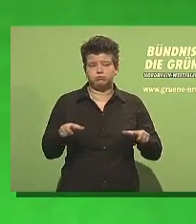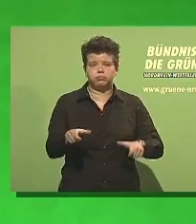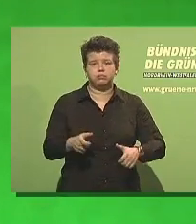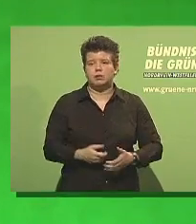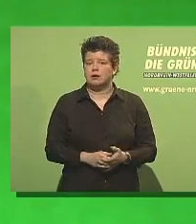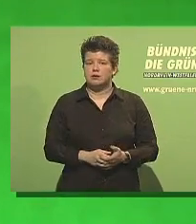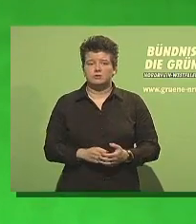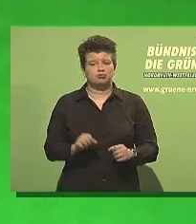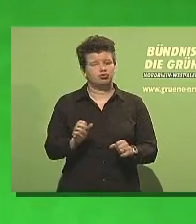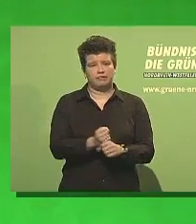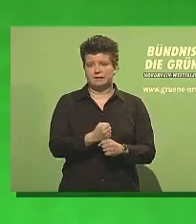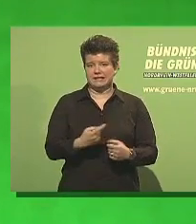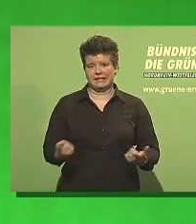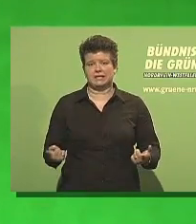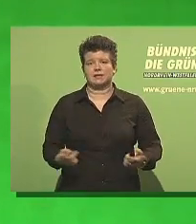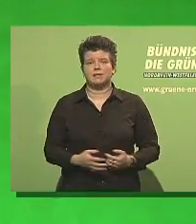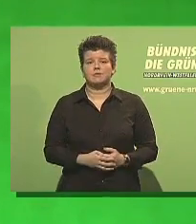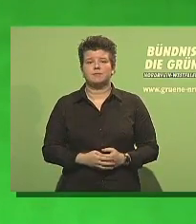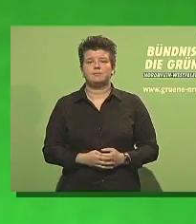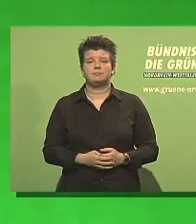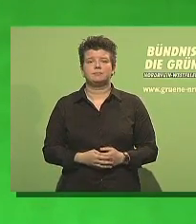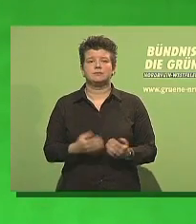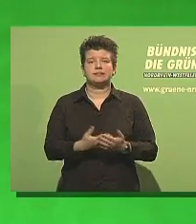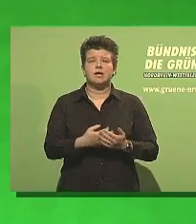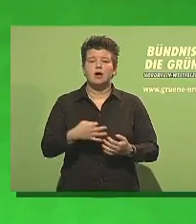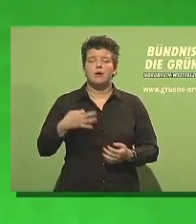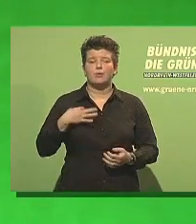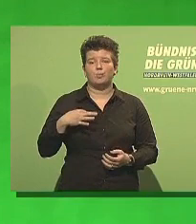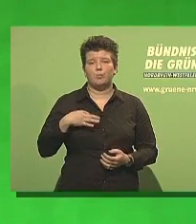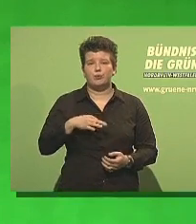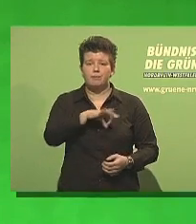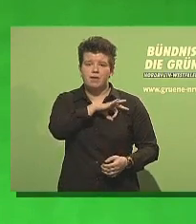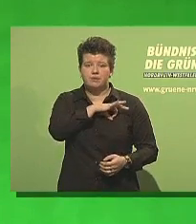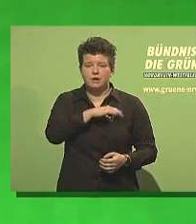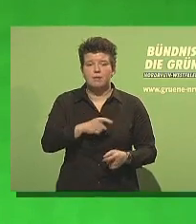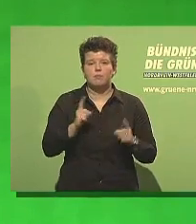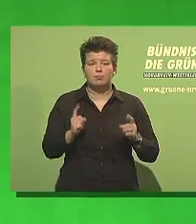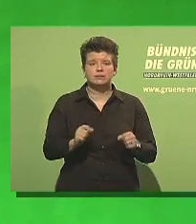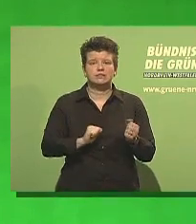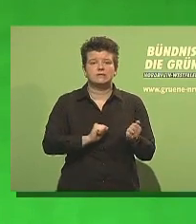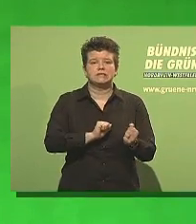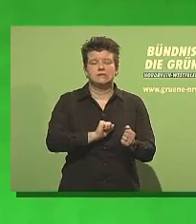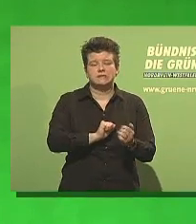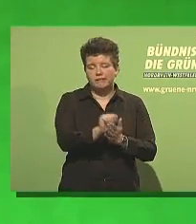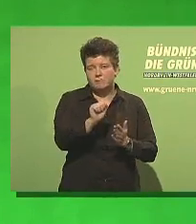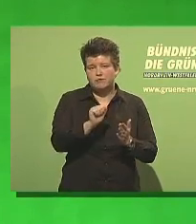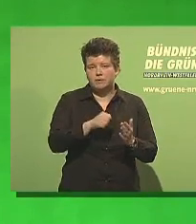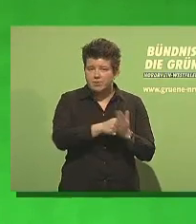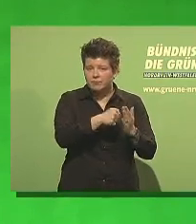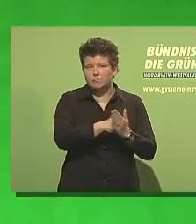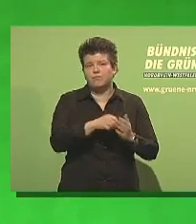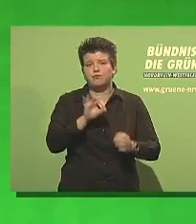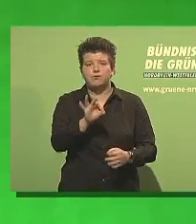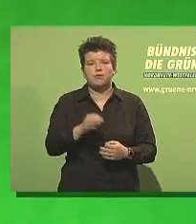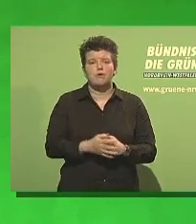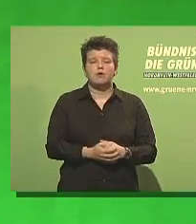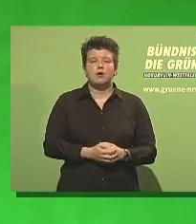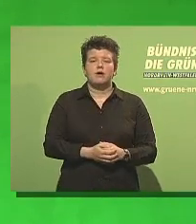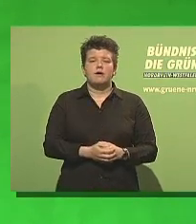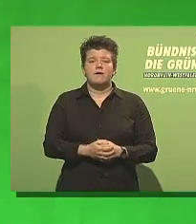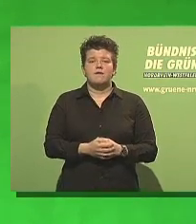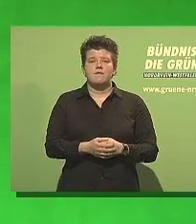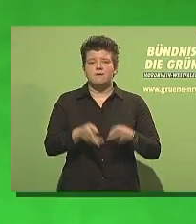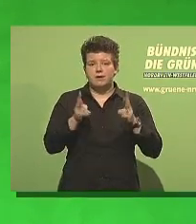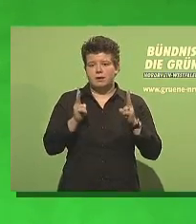darum, dass wir Grüne für faire Strompreise kämpfen, aber dass wir auch Konzepte haben für Wärmedämmung, gerade auch in Mietshäusern. Und